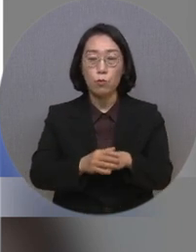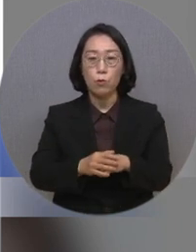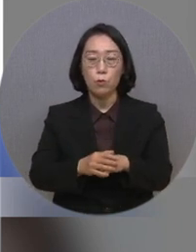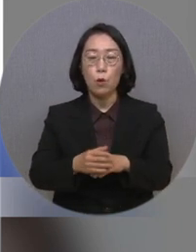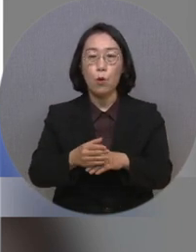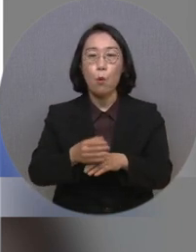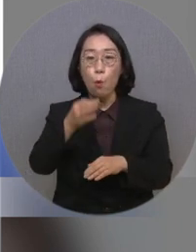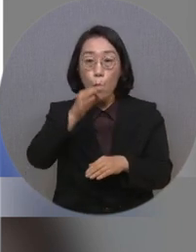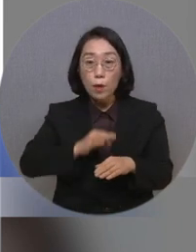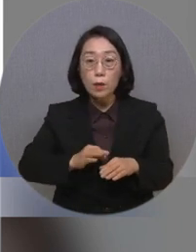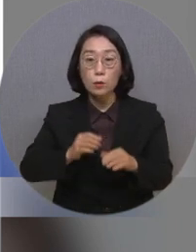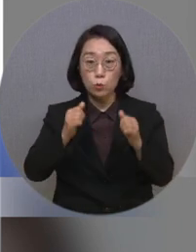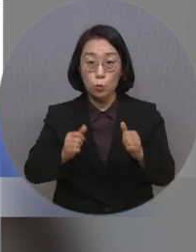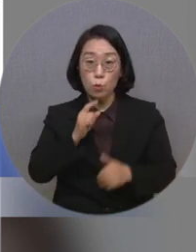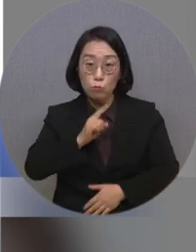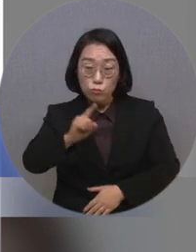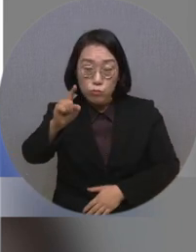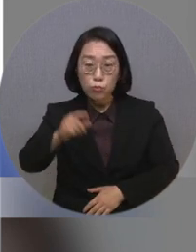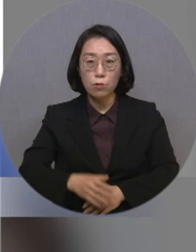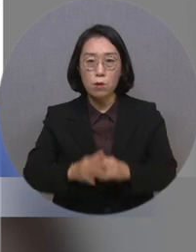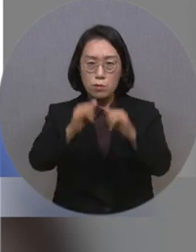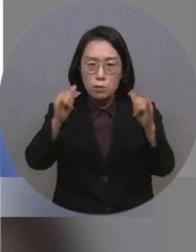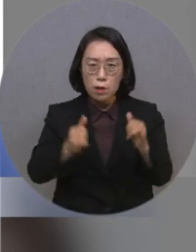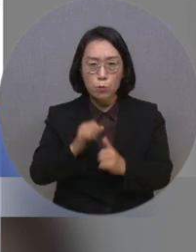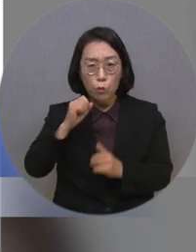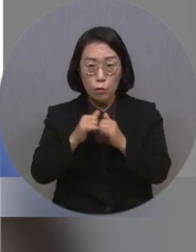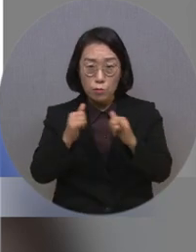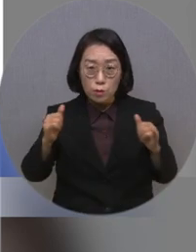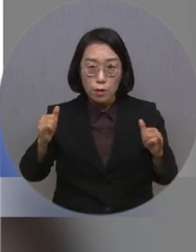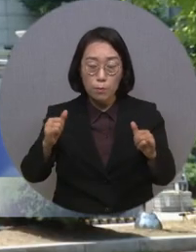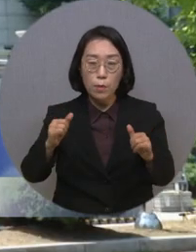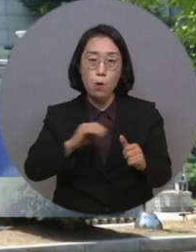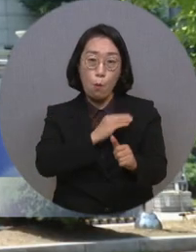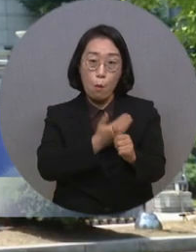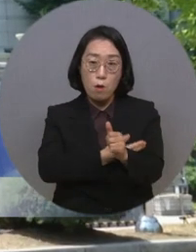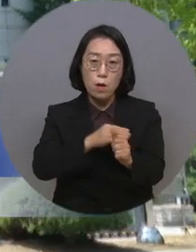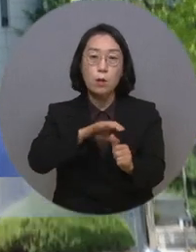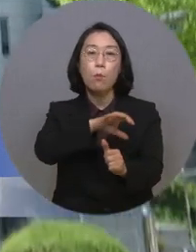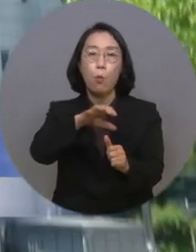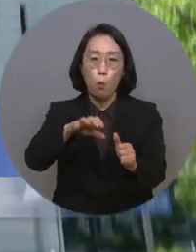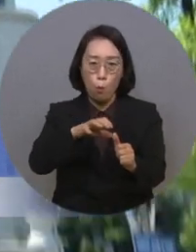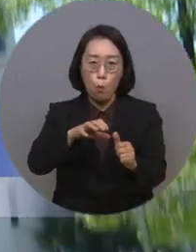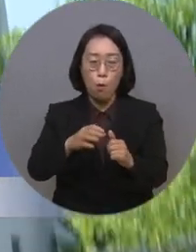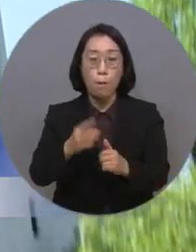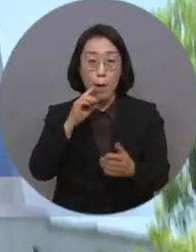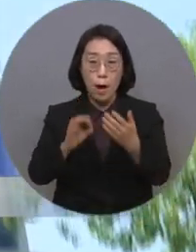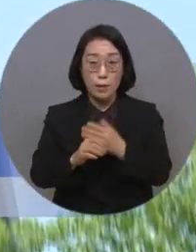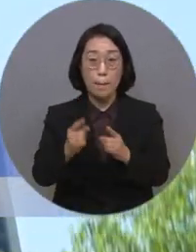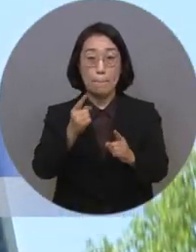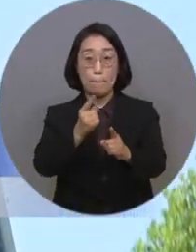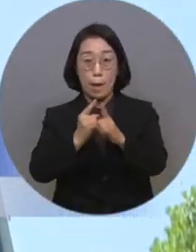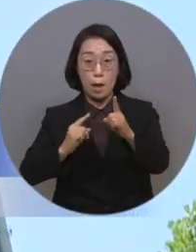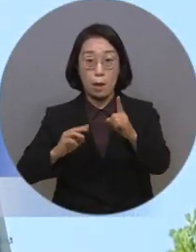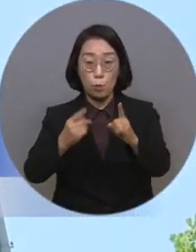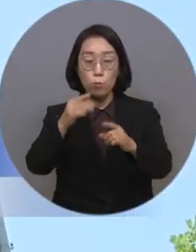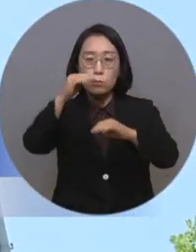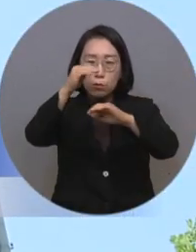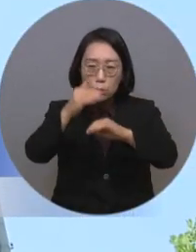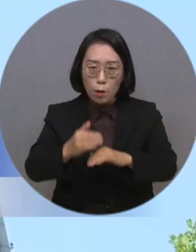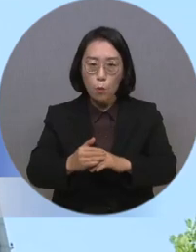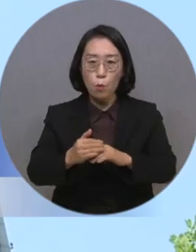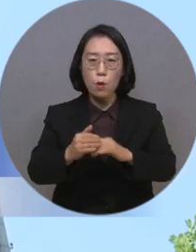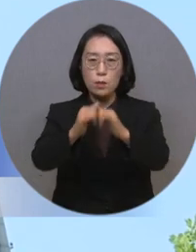소송을 통해 사회적 약자의 기본 권리를 구제하는 것뿐만 아니라 소송에서 패소하더라도 해당 사안에 대한